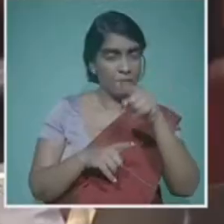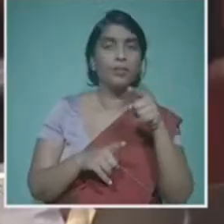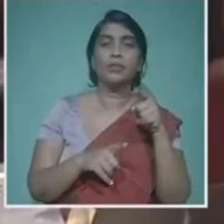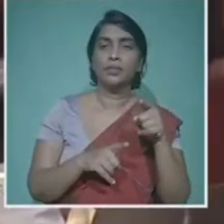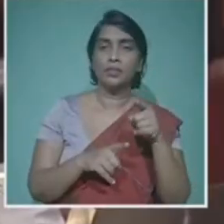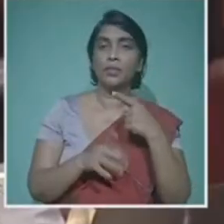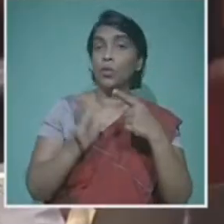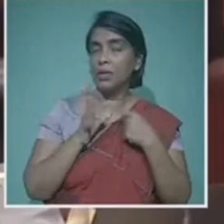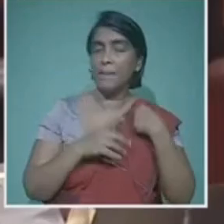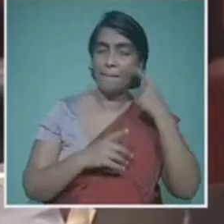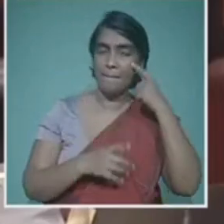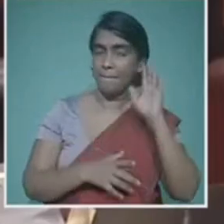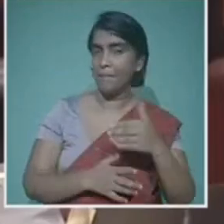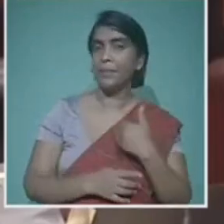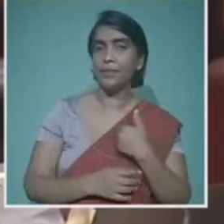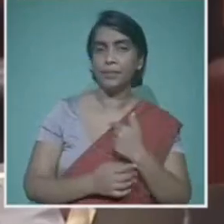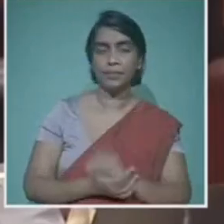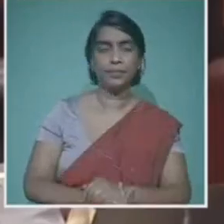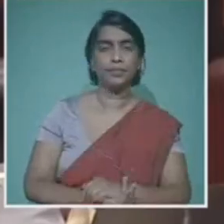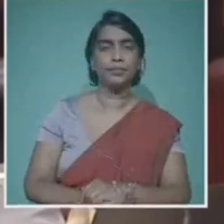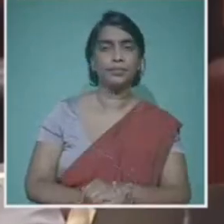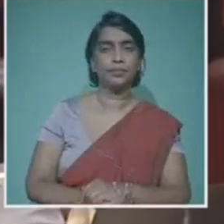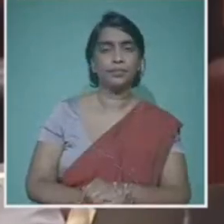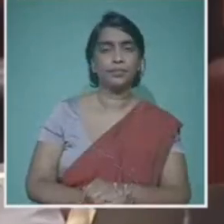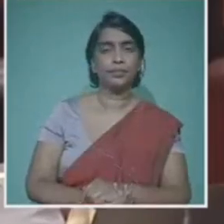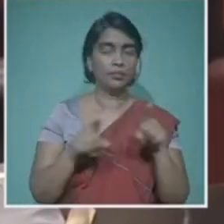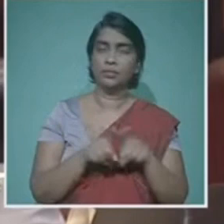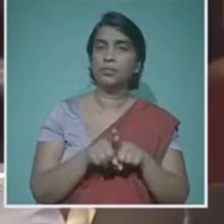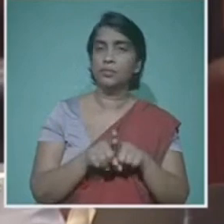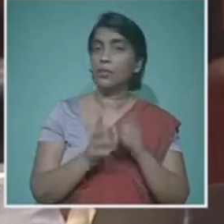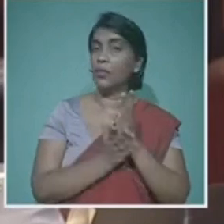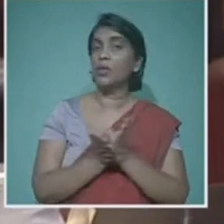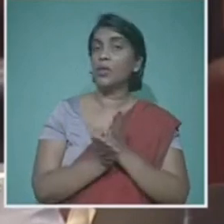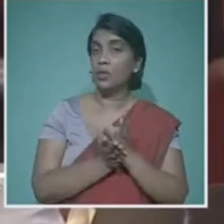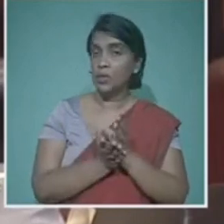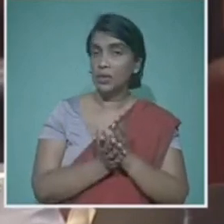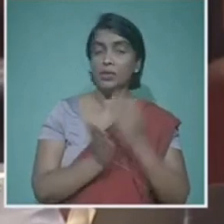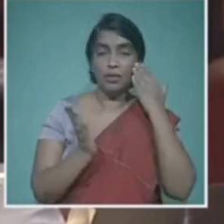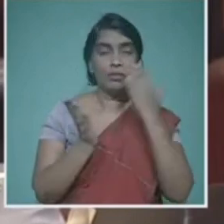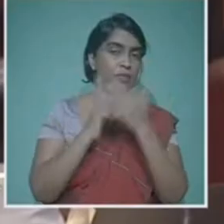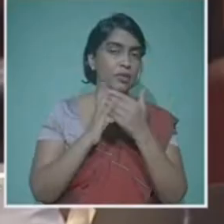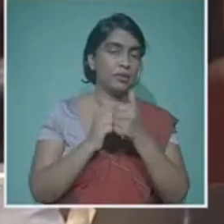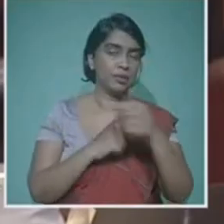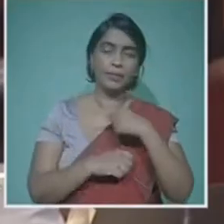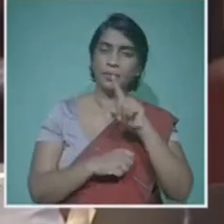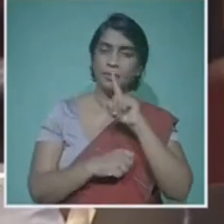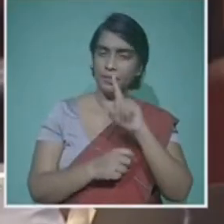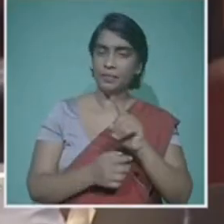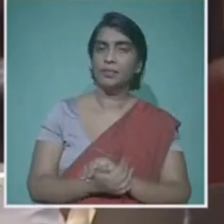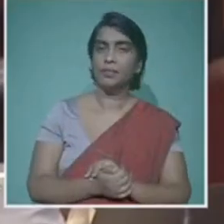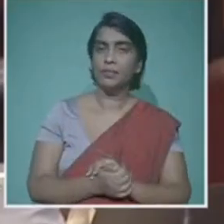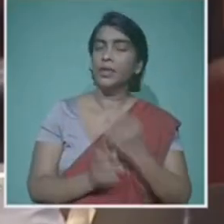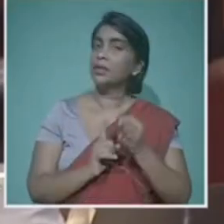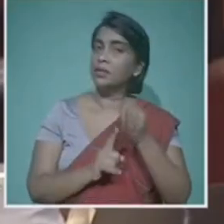எதிர்பார்க்கின்றேன். ஆகவே இந்த சிடிபியையும் ட்ரெயின் போக்குவரத்தையும் உங்களுடைய கவனத்திலே செலுத்த வேண்டும். ஜனாதிபதி அவர்கள் வவுனியாவுக்கு வந்த நேரம்